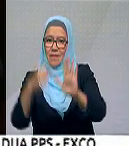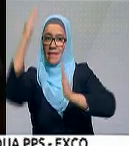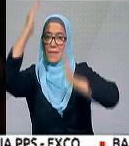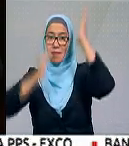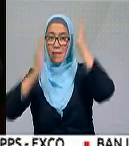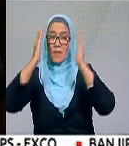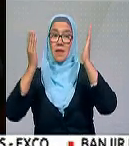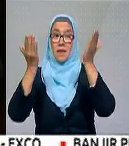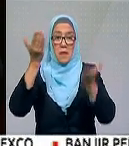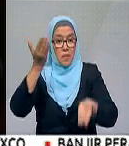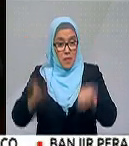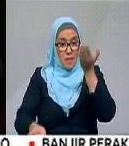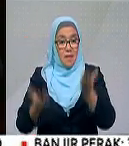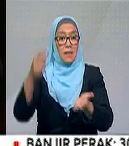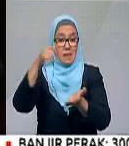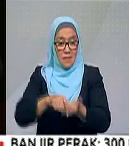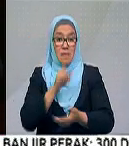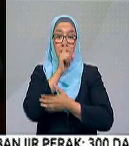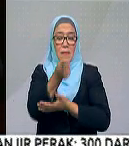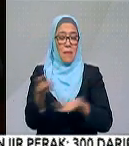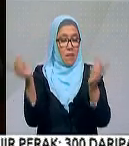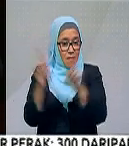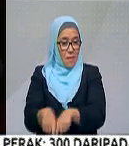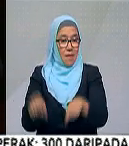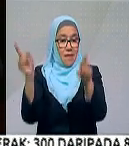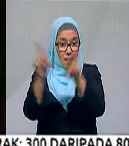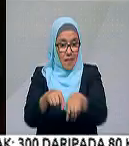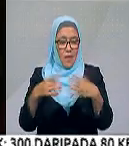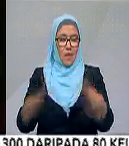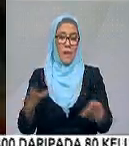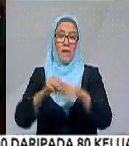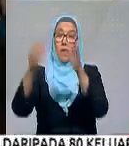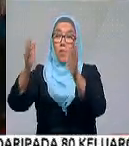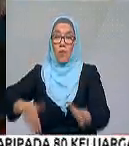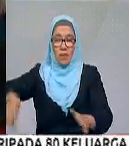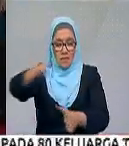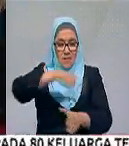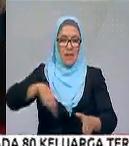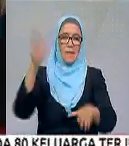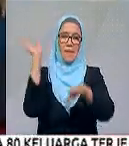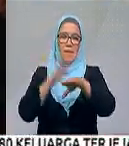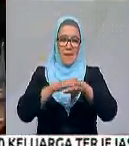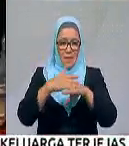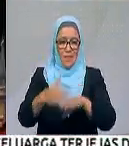possibility ni, benda ni pernah berlaku dan pernah orang-orang pernah sendiri belum pernah buat.